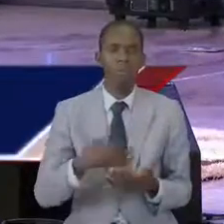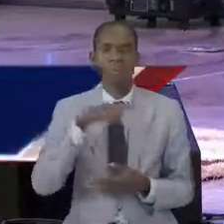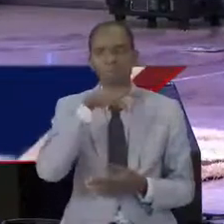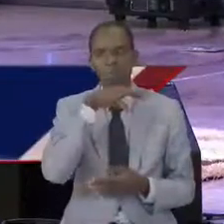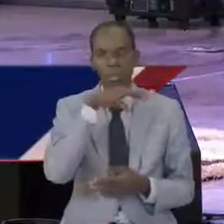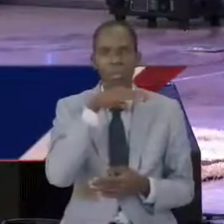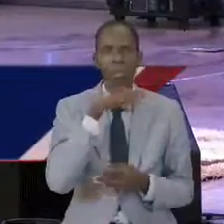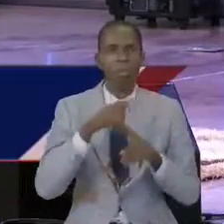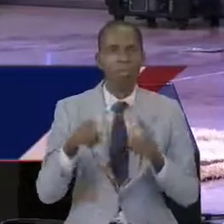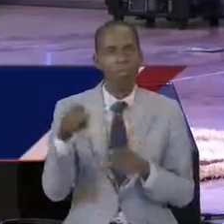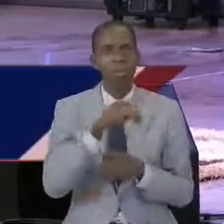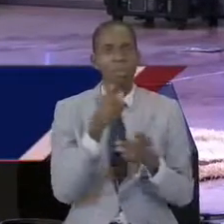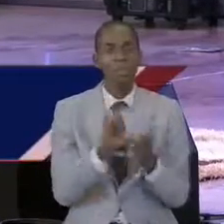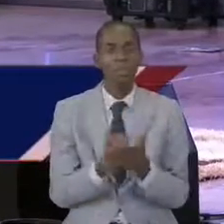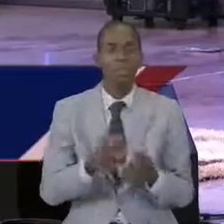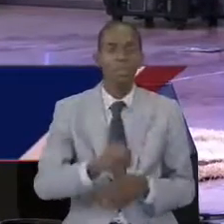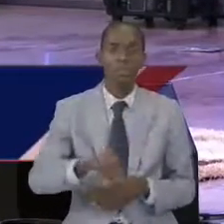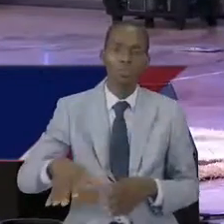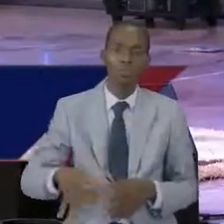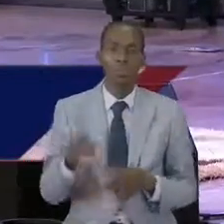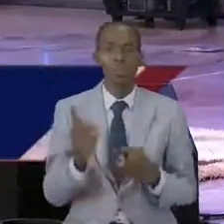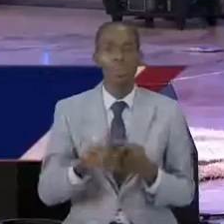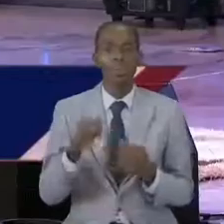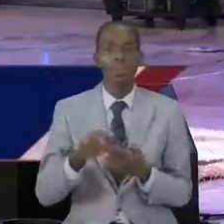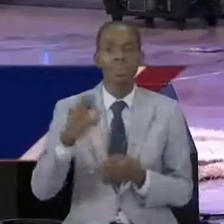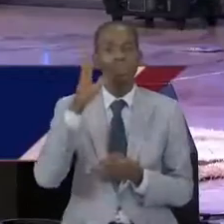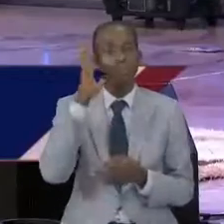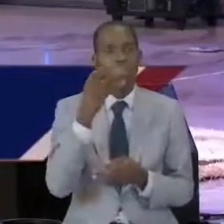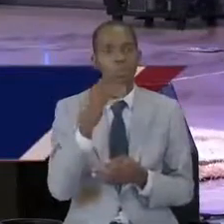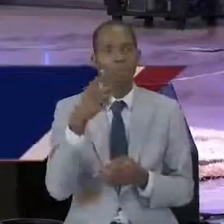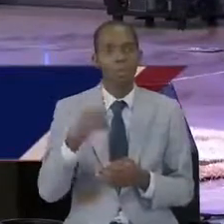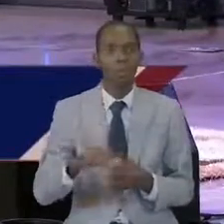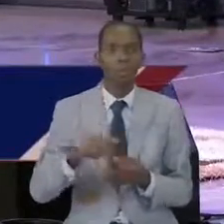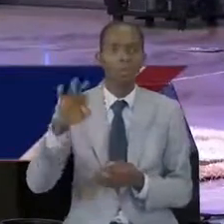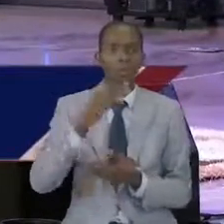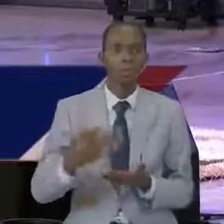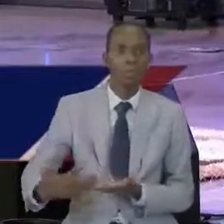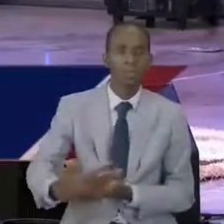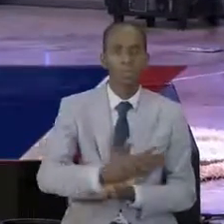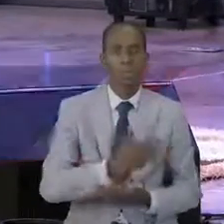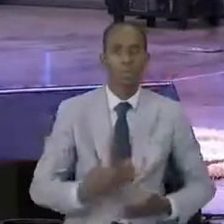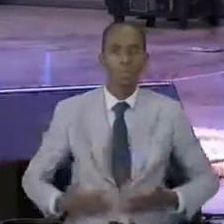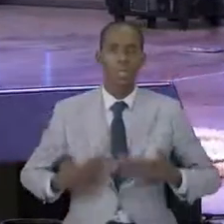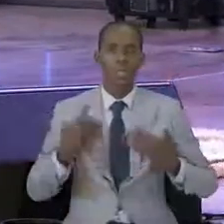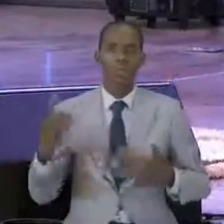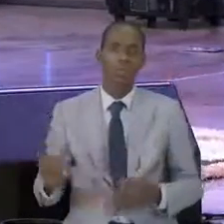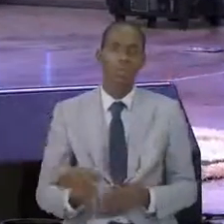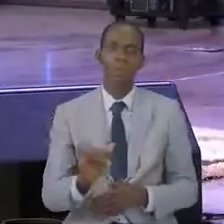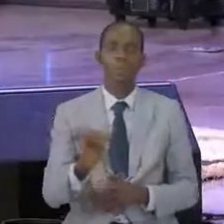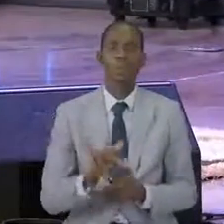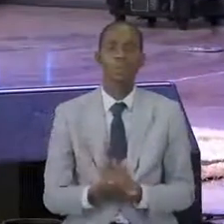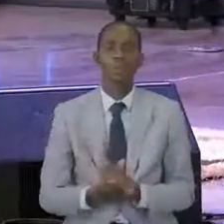mais celui qui sème pour l'esprit moissonnera de l'esprit de la vie éternelle